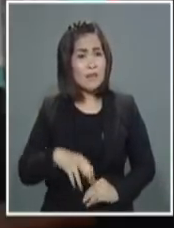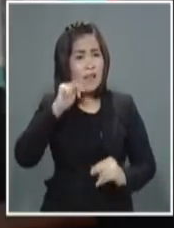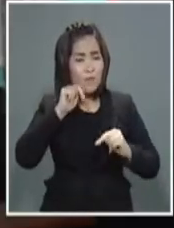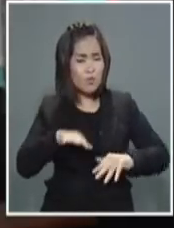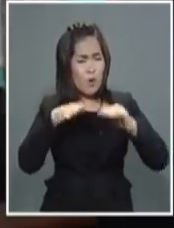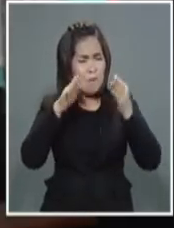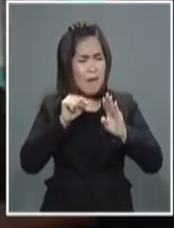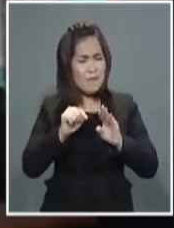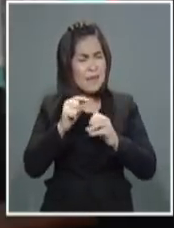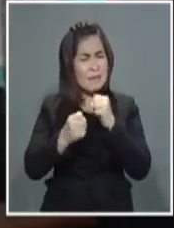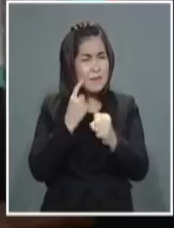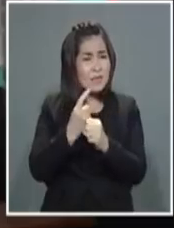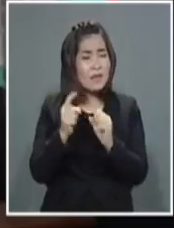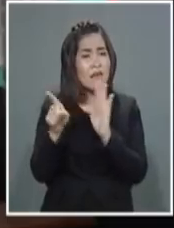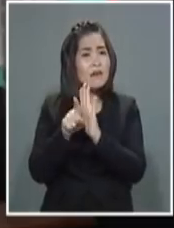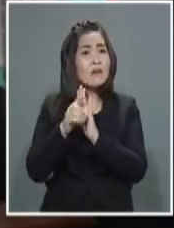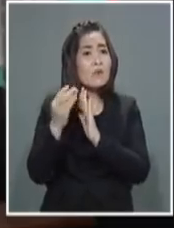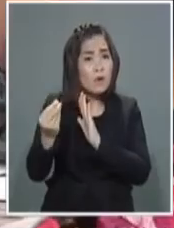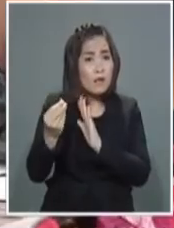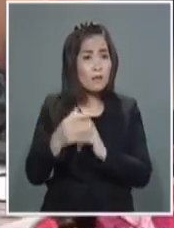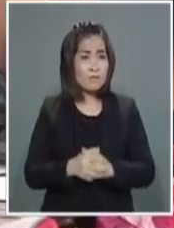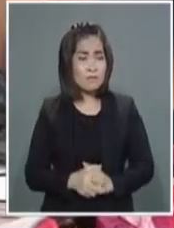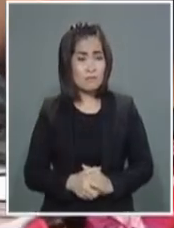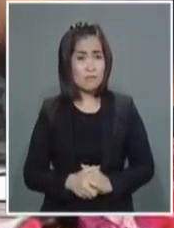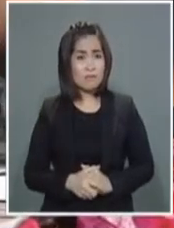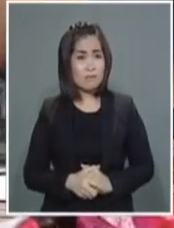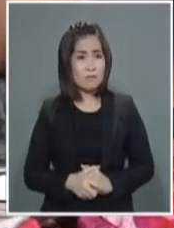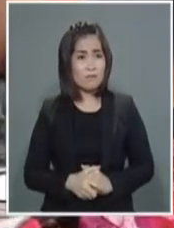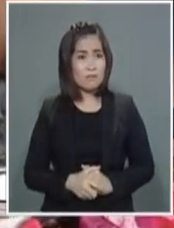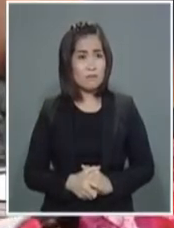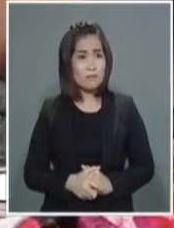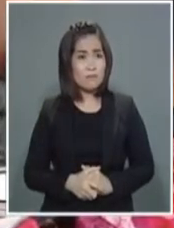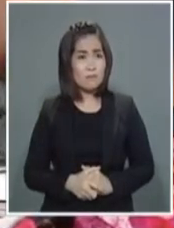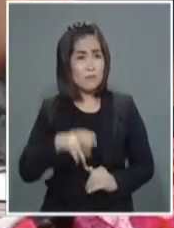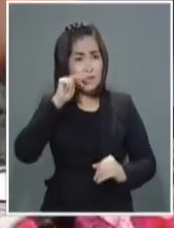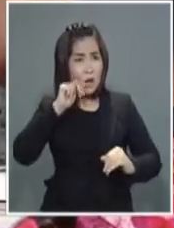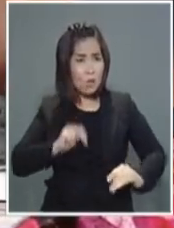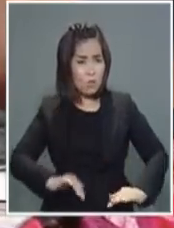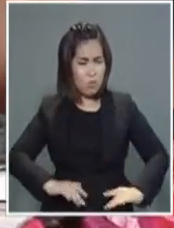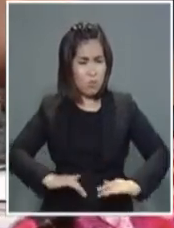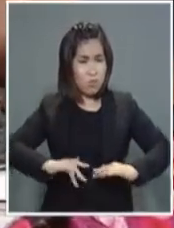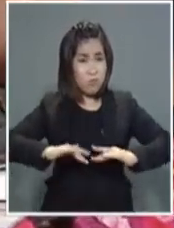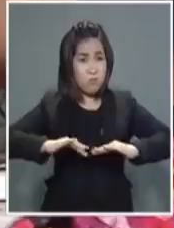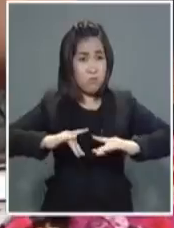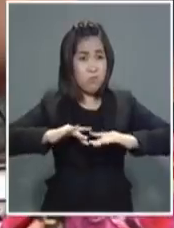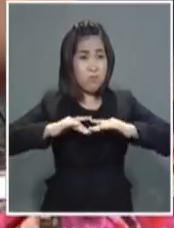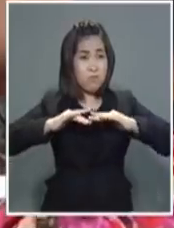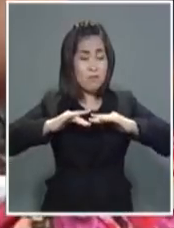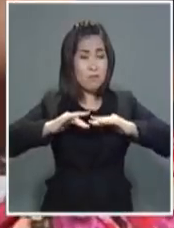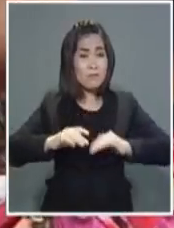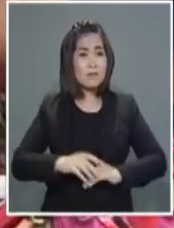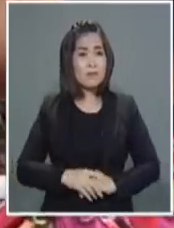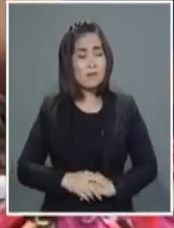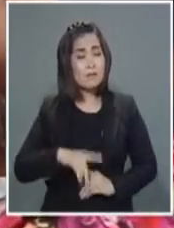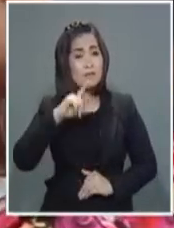คะนี่ปีนี้ หลบนี่นักว่าเปลือนปีนี้เป็นว่าน้ำมันก็เหลือยนะ ที่